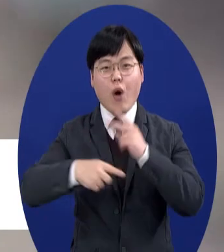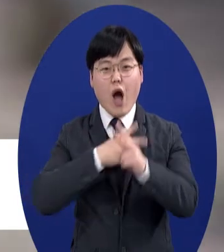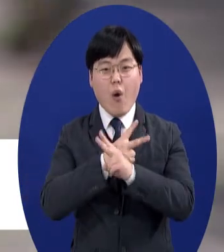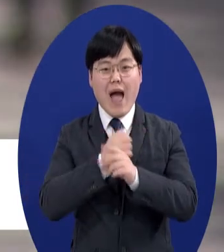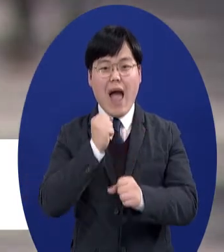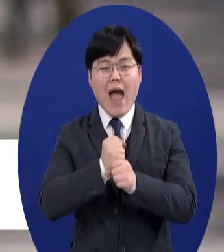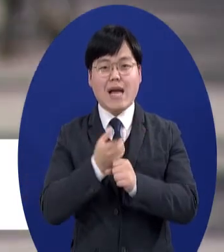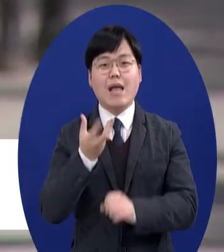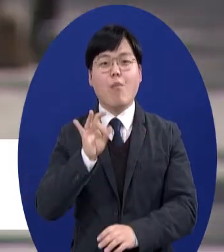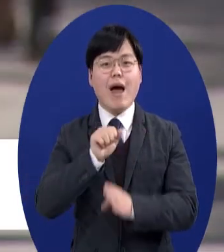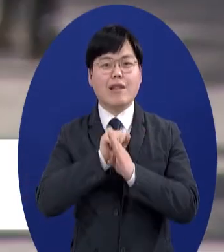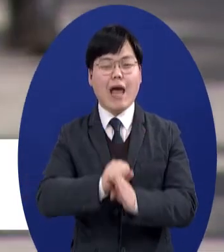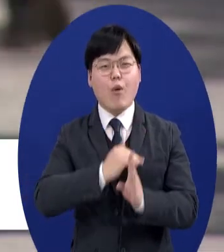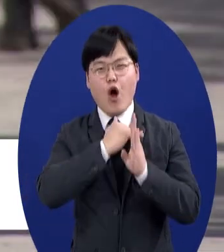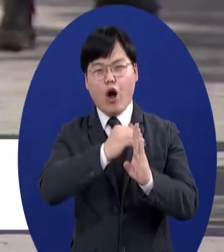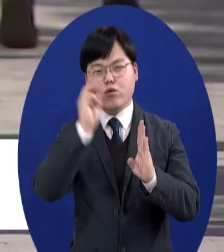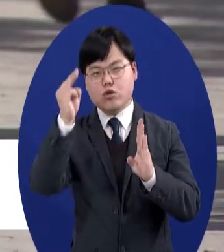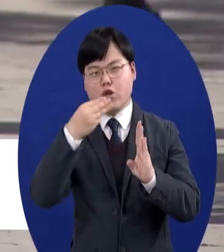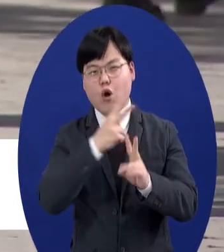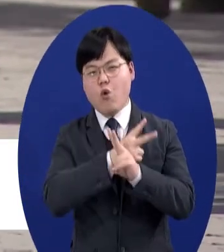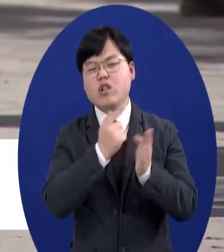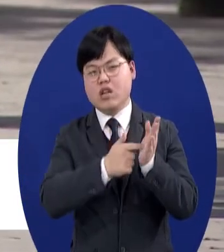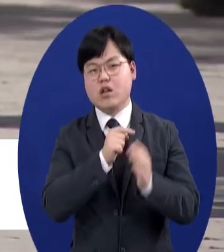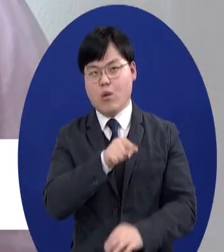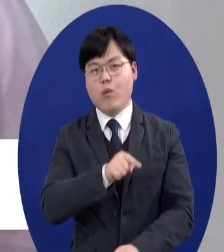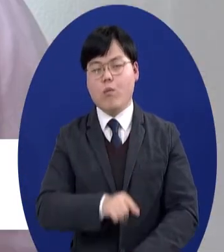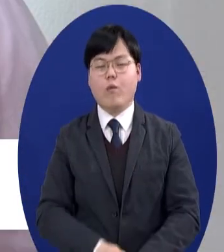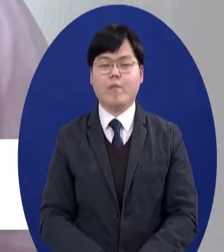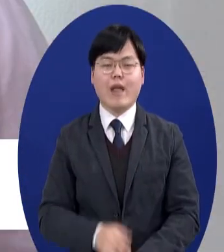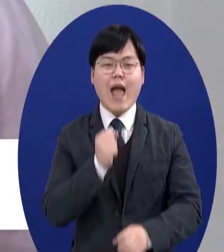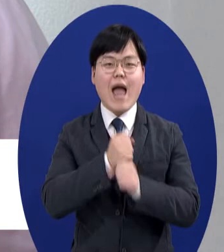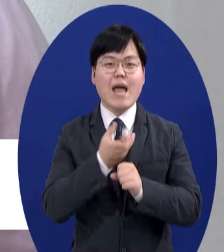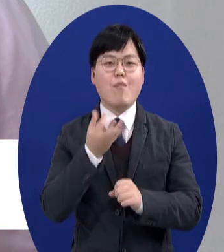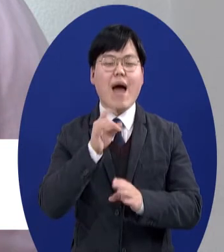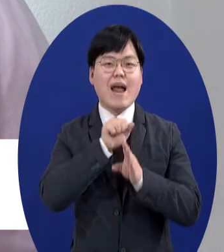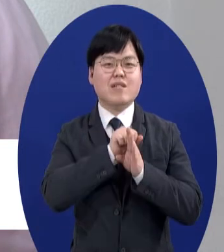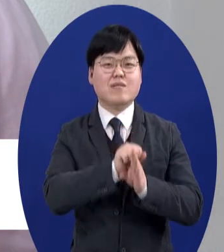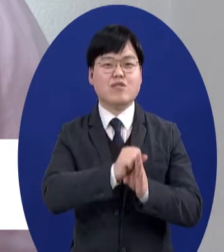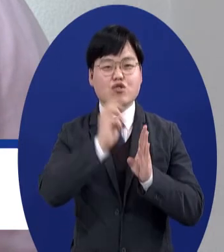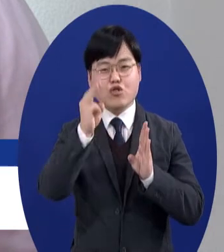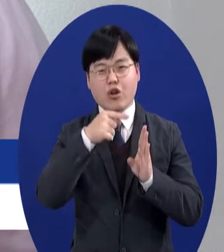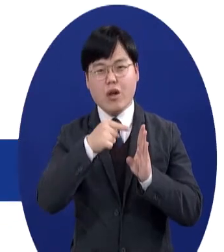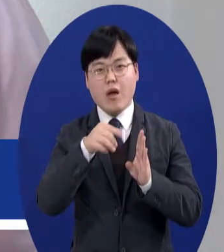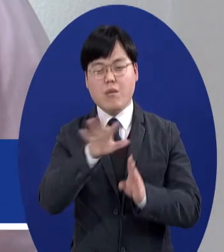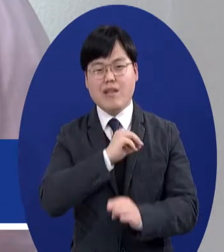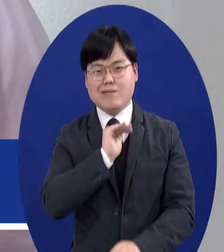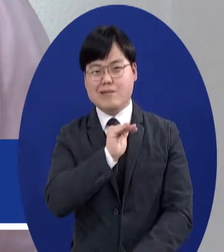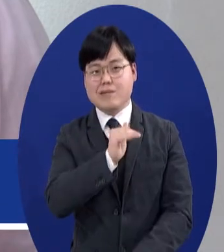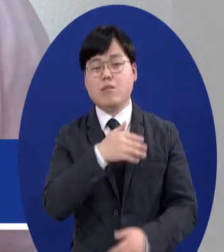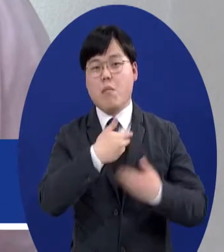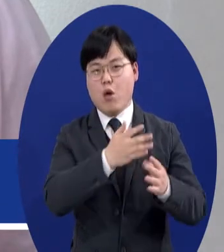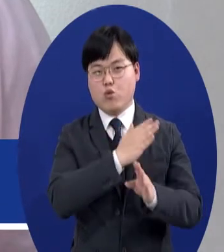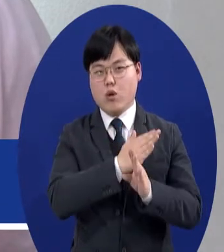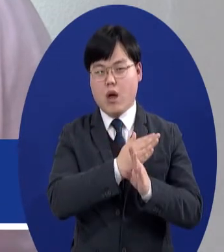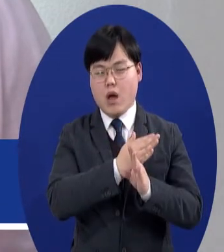гэдгийг өргөн хүрээнд оновчтой тодорхойлох шаардлагатай болжээ. Яг ажлын байрны дарамт үзүүлсэн тогтолт нь бол бид нар шаардлага хургуулж байгаа. Ажлын байрны